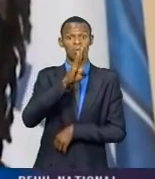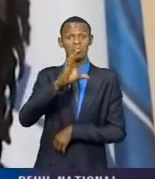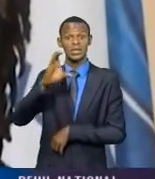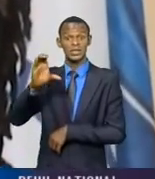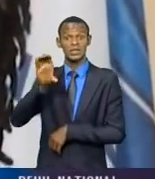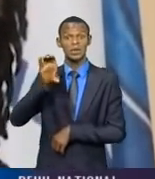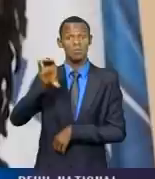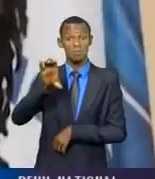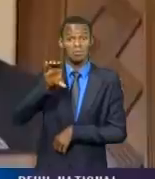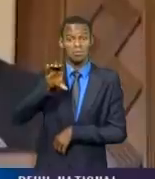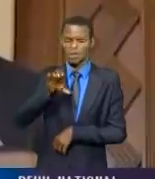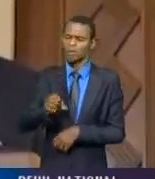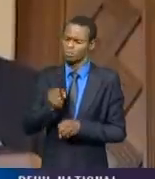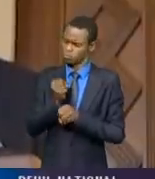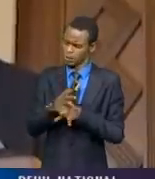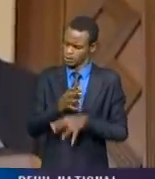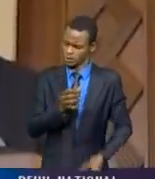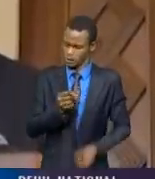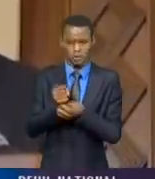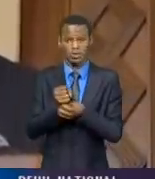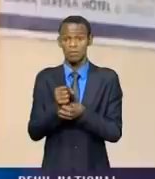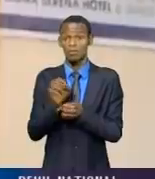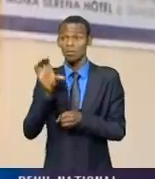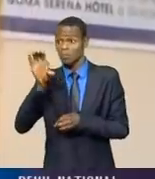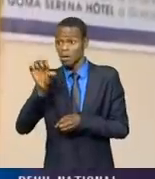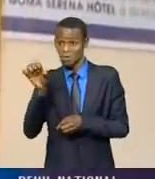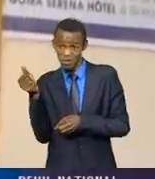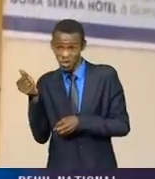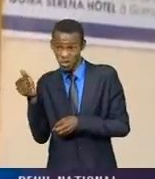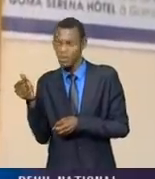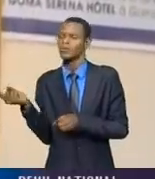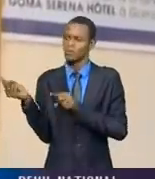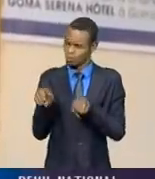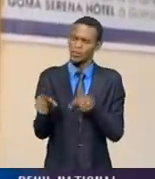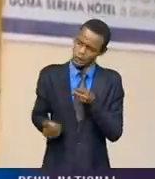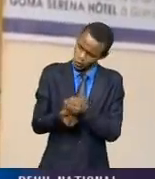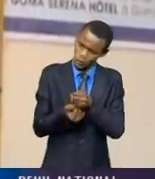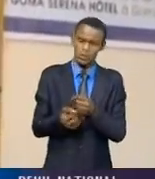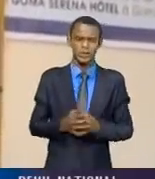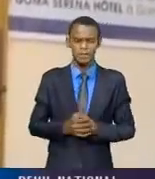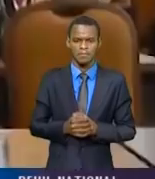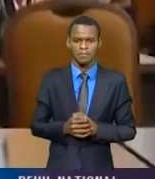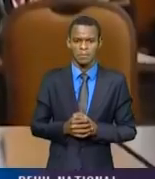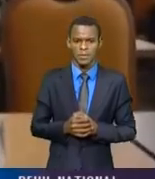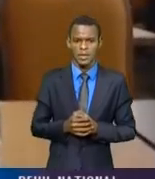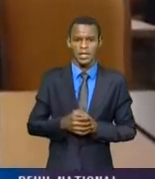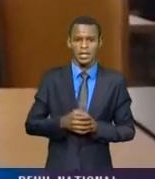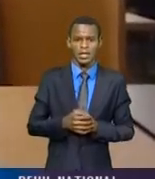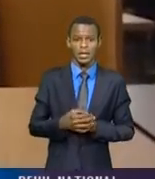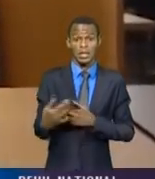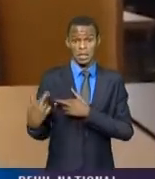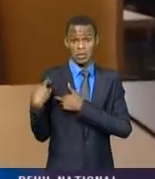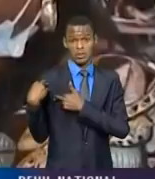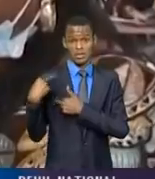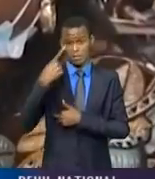microfinance à appuyer les secteurs agricoles les délégués du secrétaire général de l'association africaine des crédits